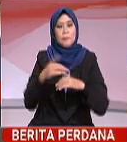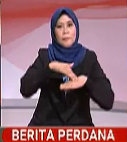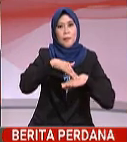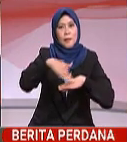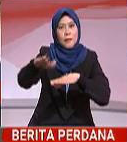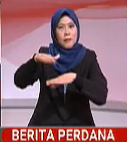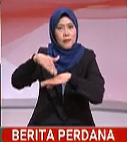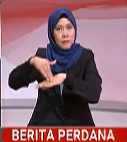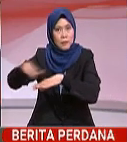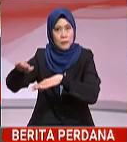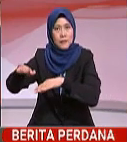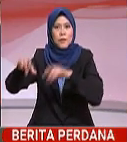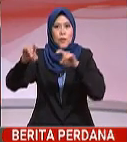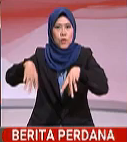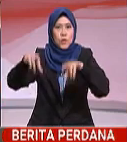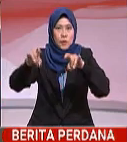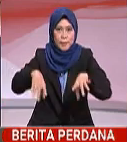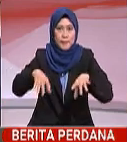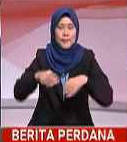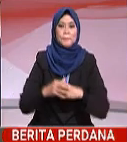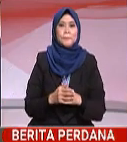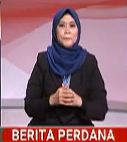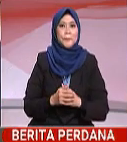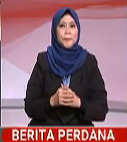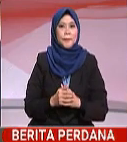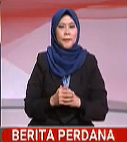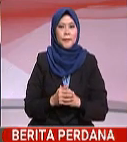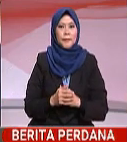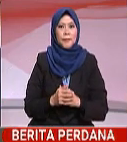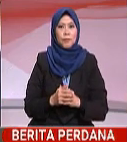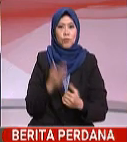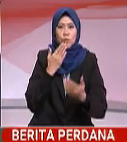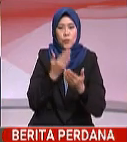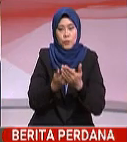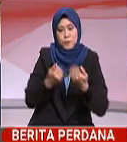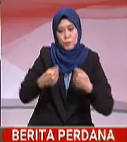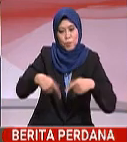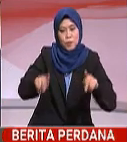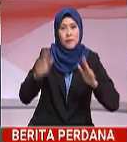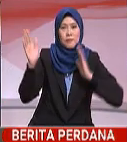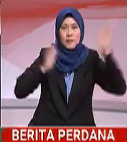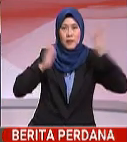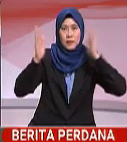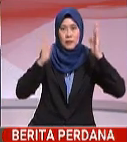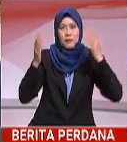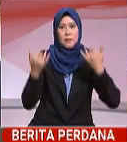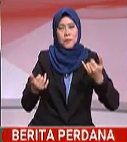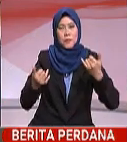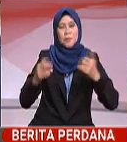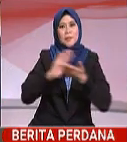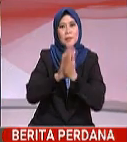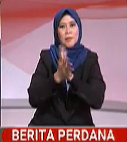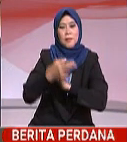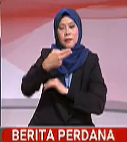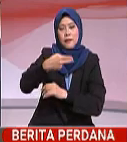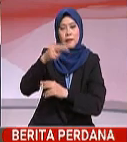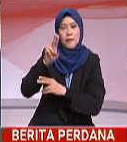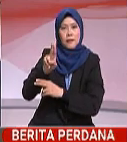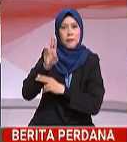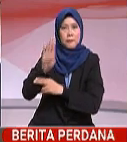dihantar ke Australia dan sebagainya. Jadi I think this good opportunity for Malaysia sebagai satu hub